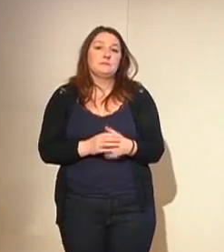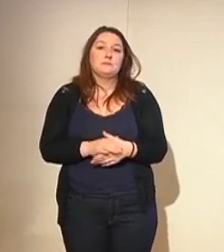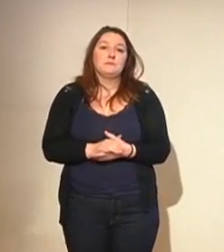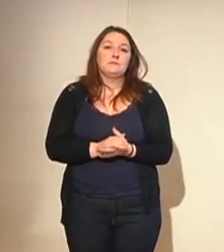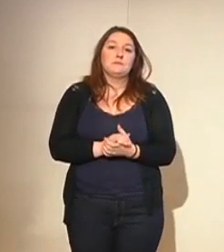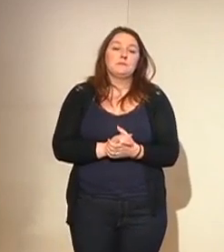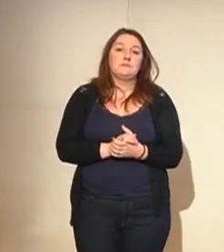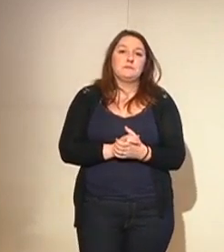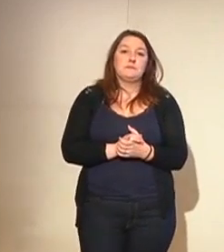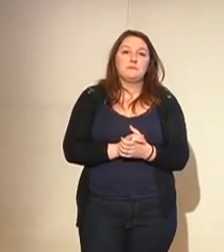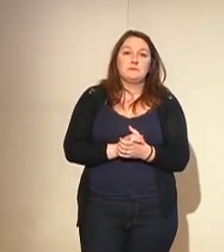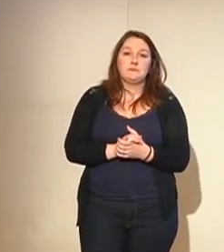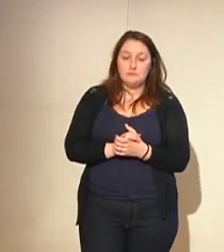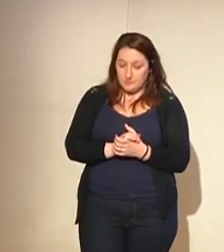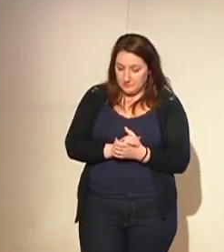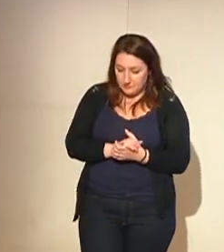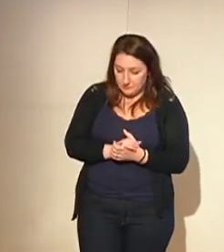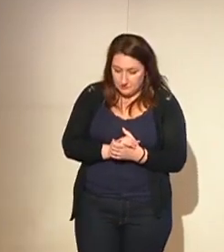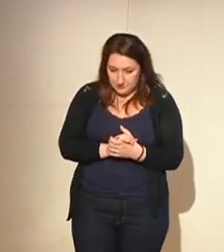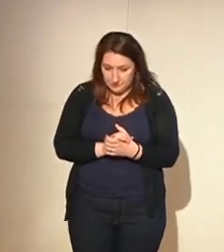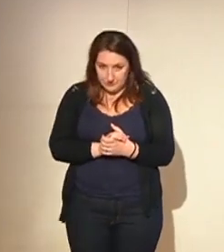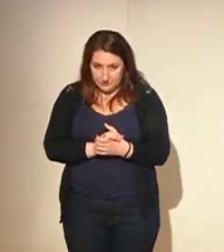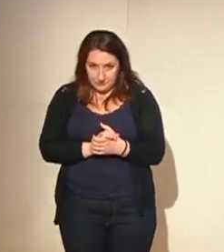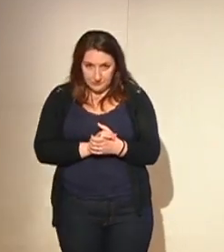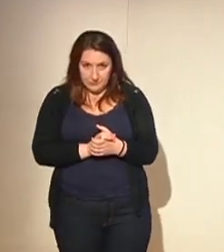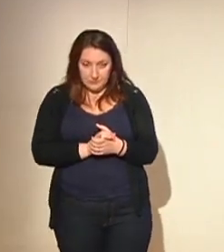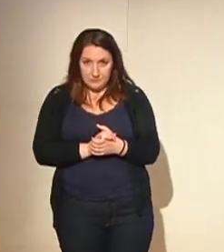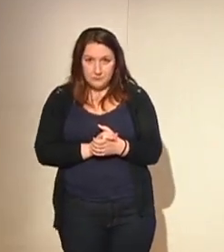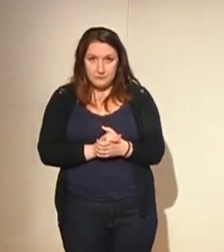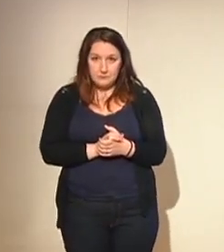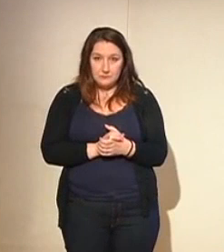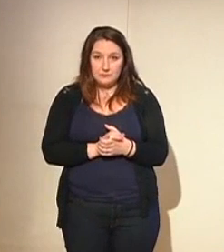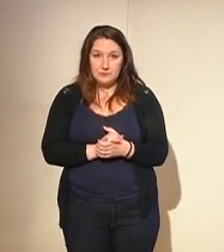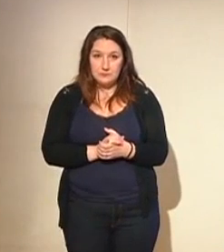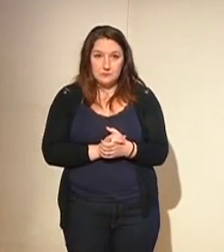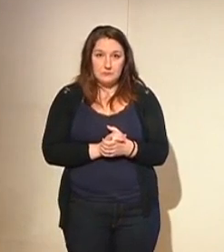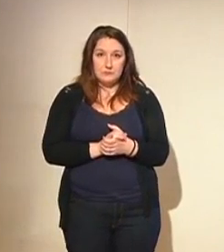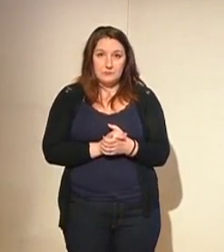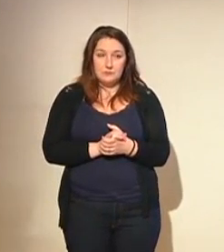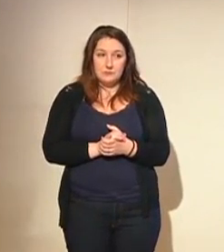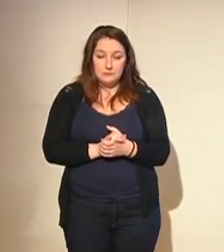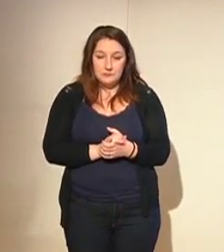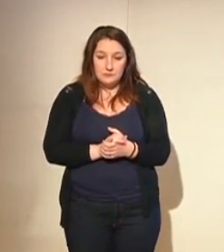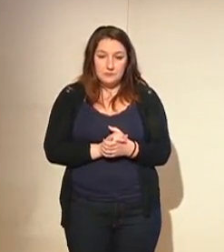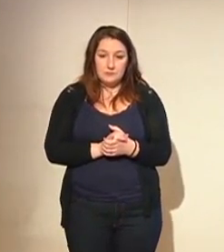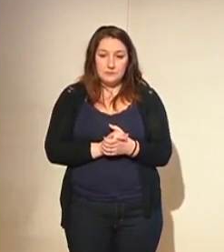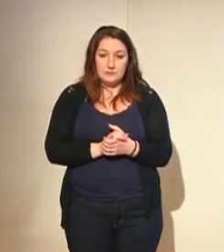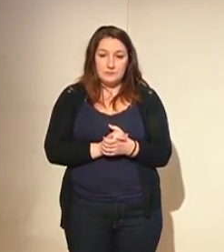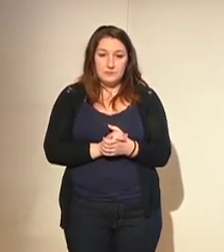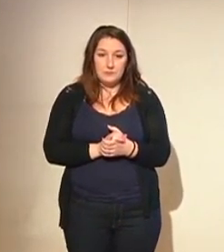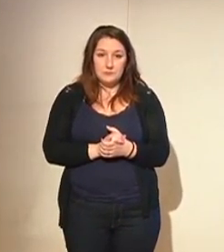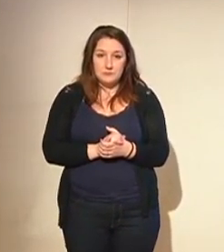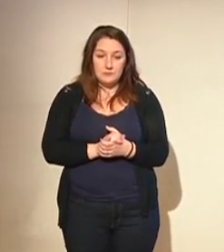tac il est où cl fast pourquoi je ne le